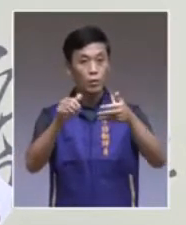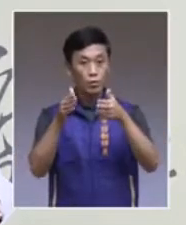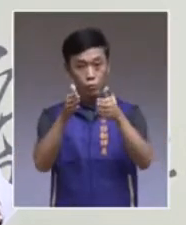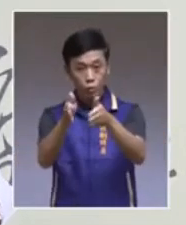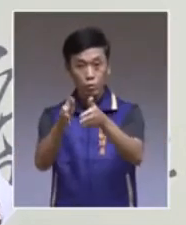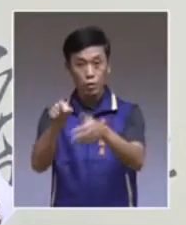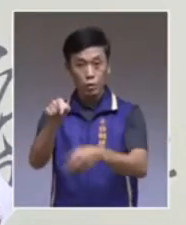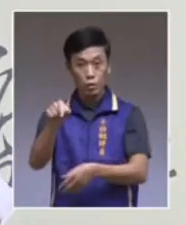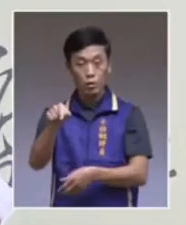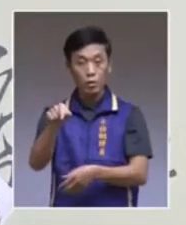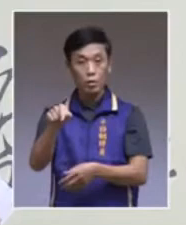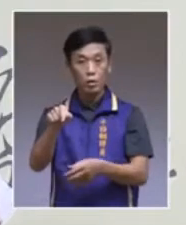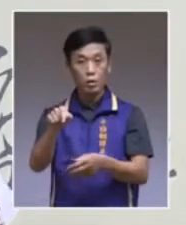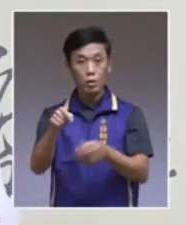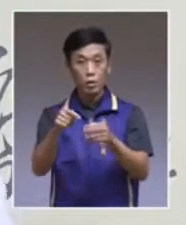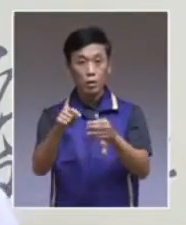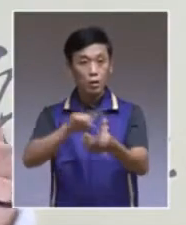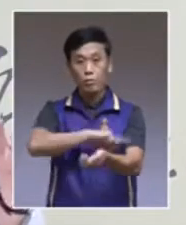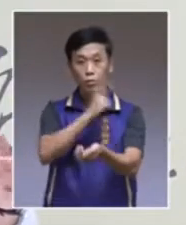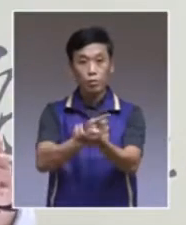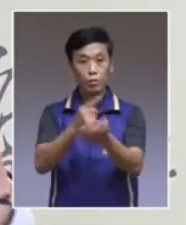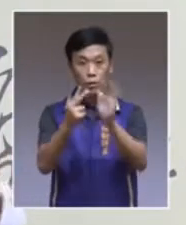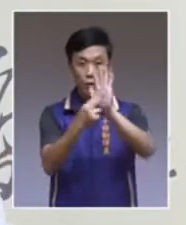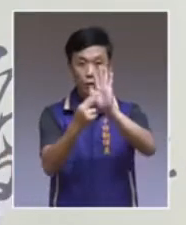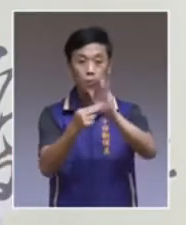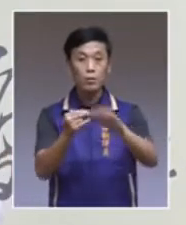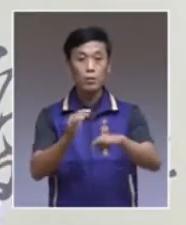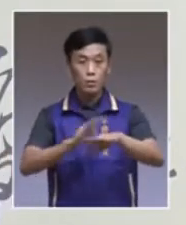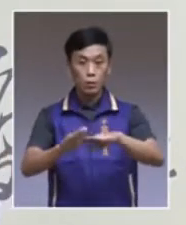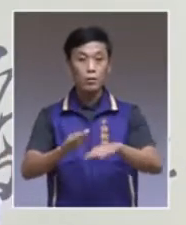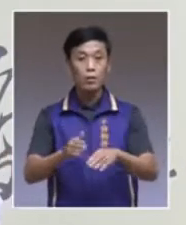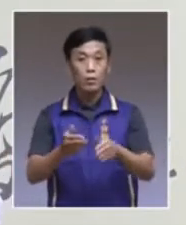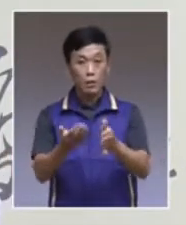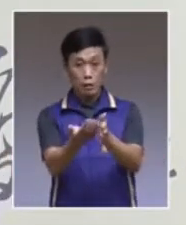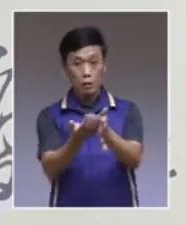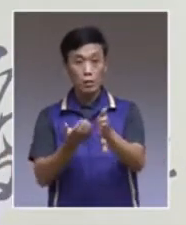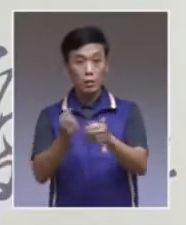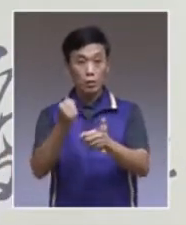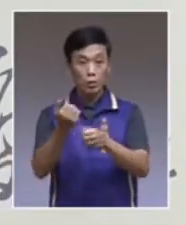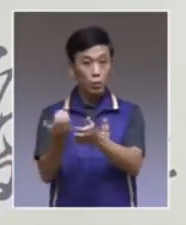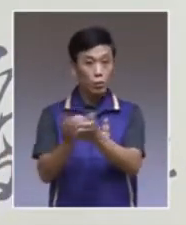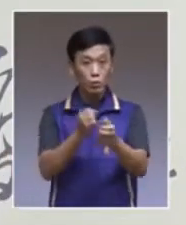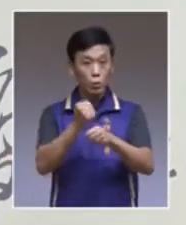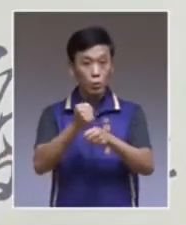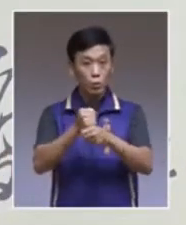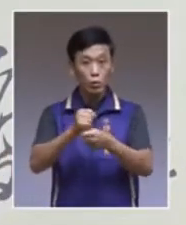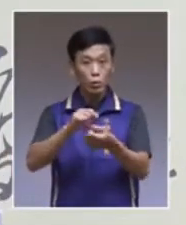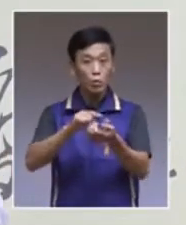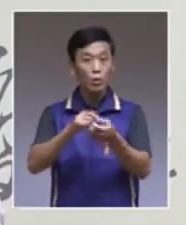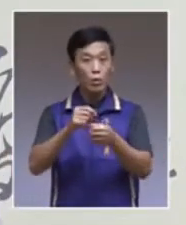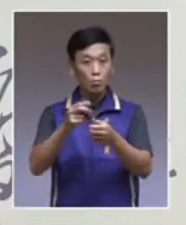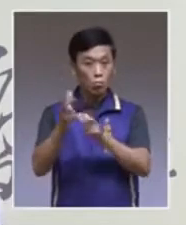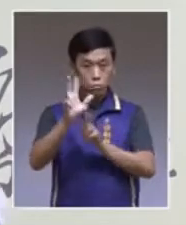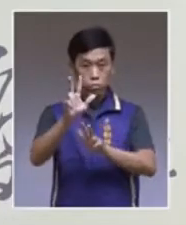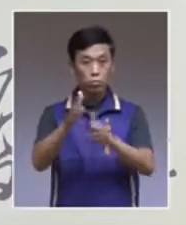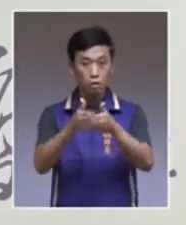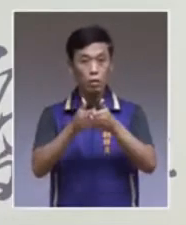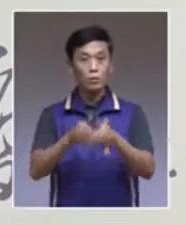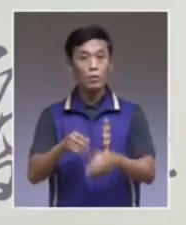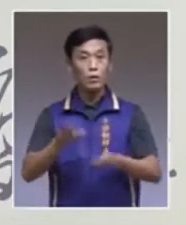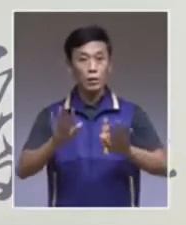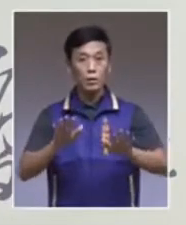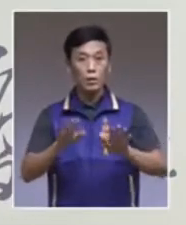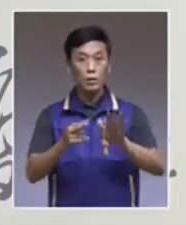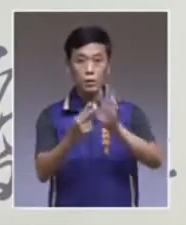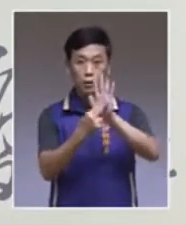的来跟大家做说明，那之前我们就要把这些准备的工作把它做好所以在这里也简单的